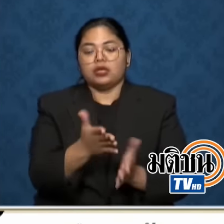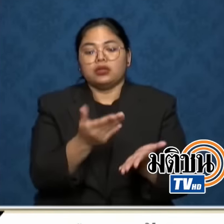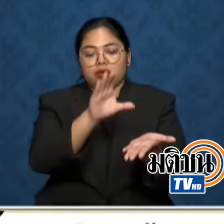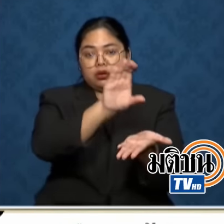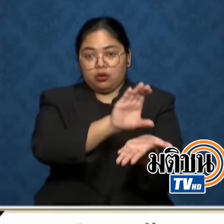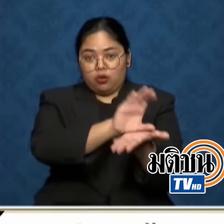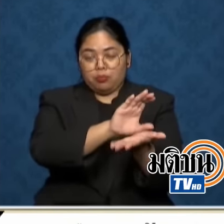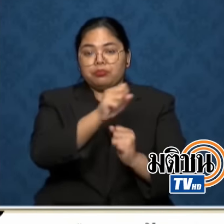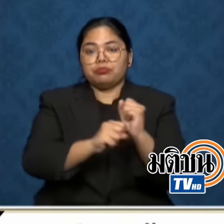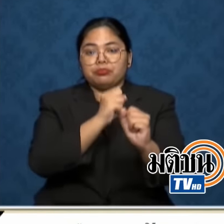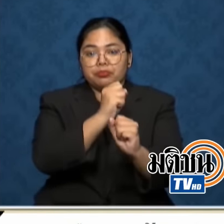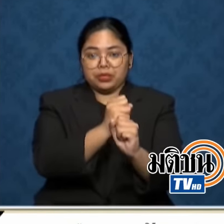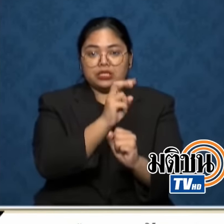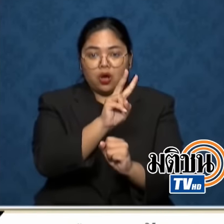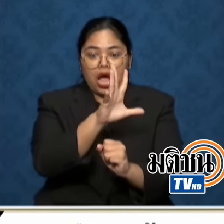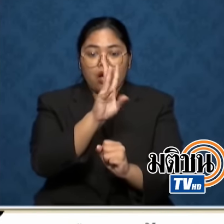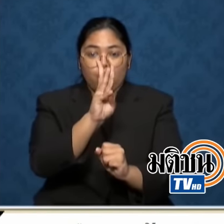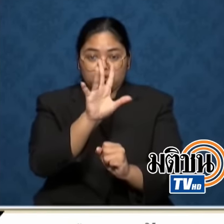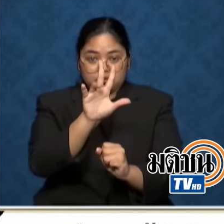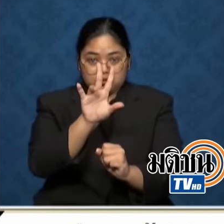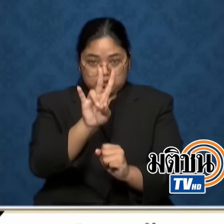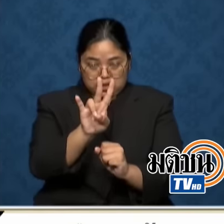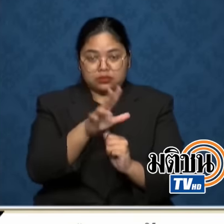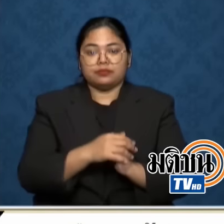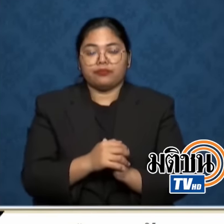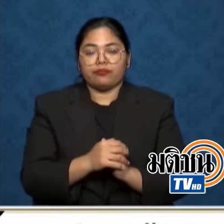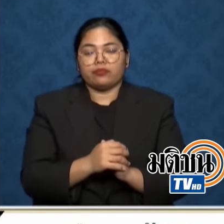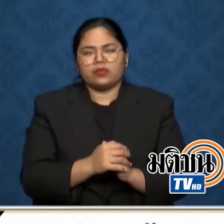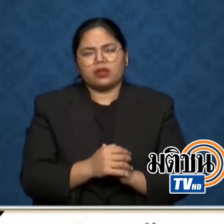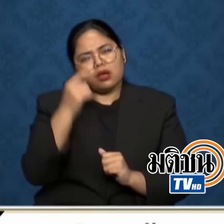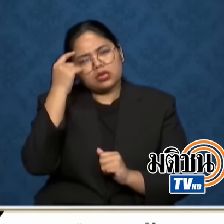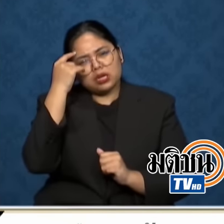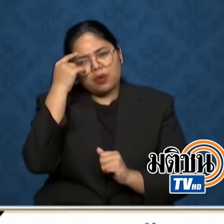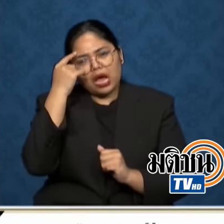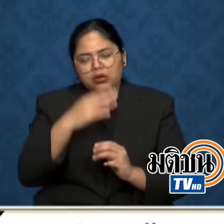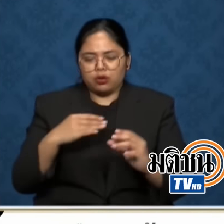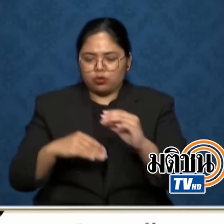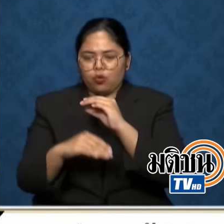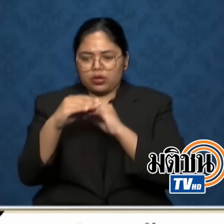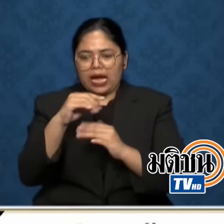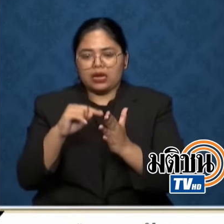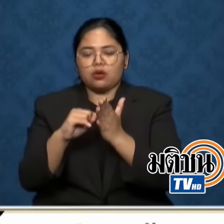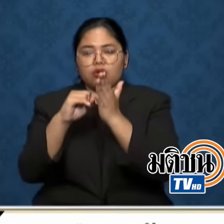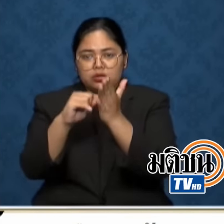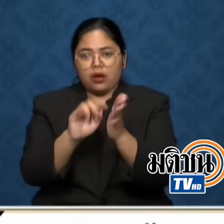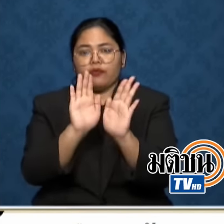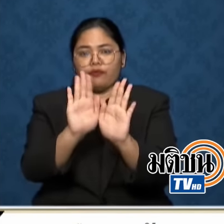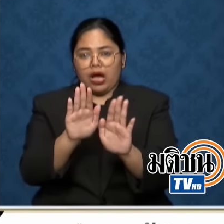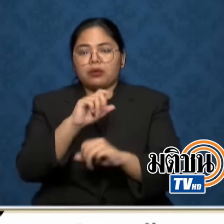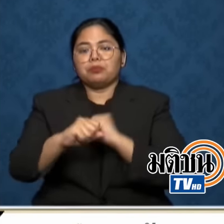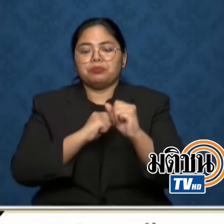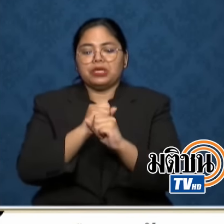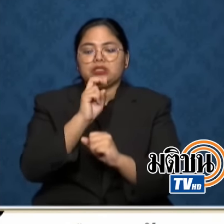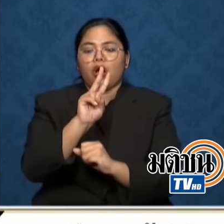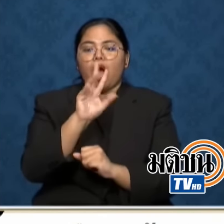ประมาณของปีงบประมาณปี67ครับและที่เหลือเนี่ยก็คิดว่าจะเดี๋ยวทำโครงการแล้วจะไปฝากในปี68ซึ่ง